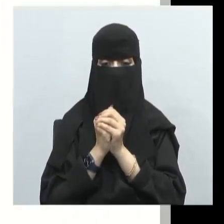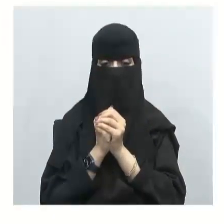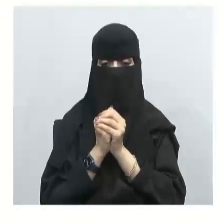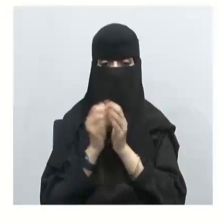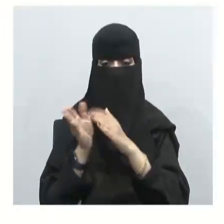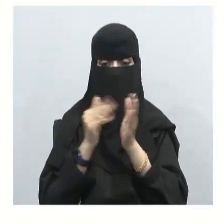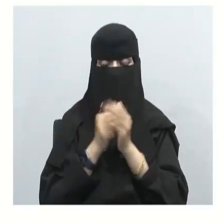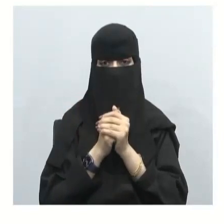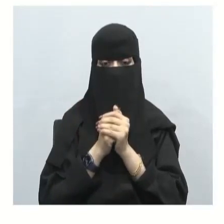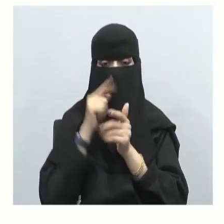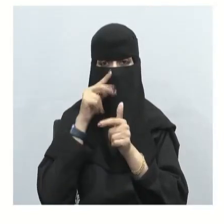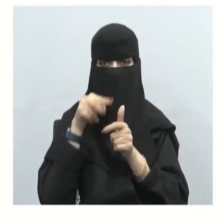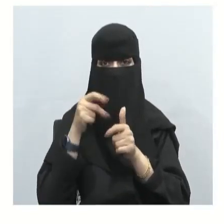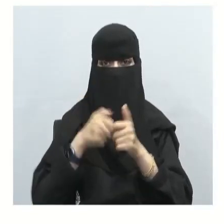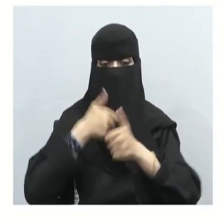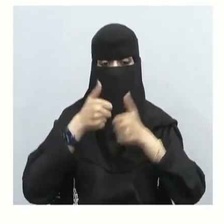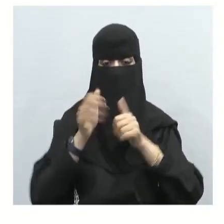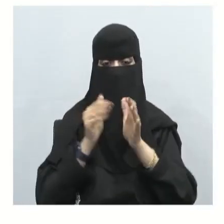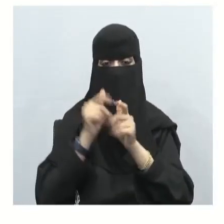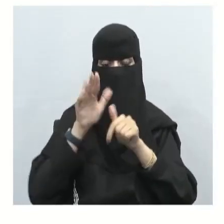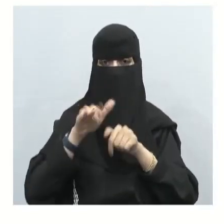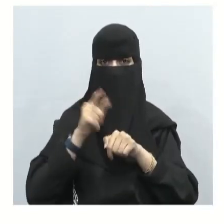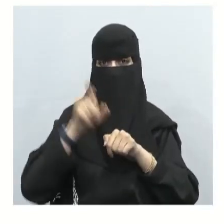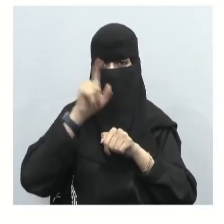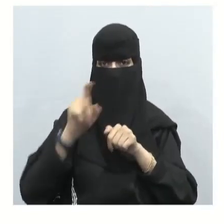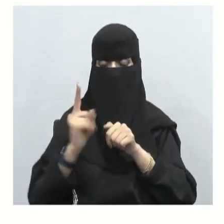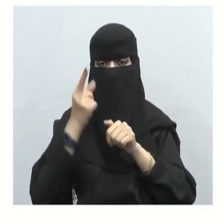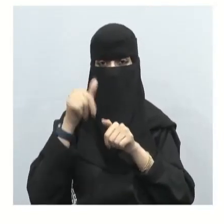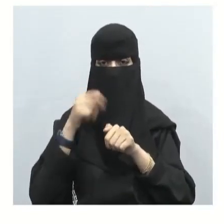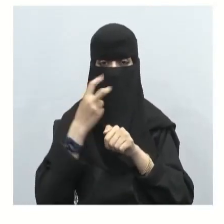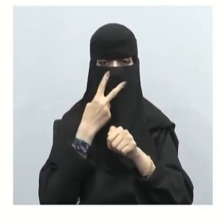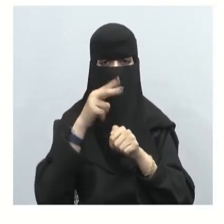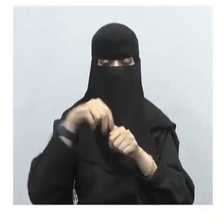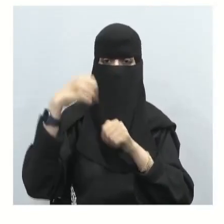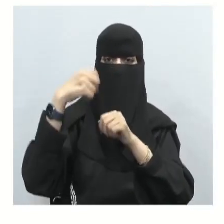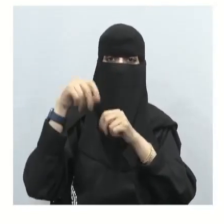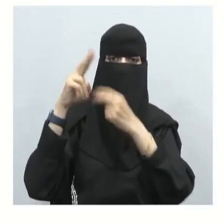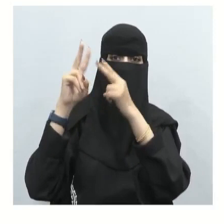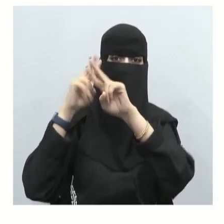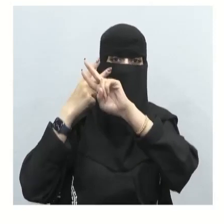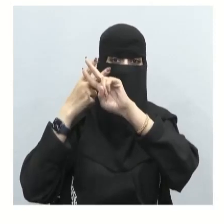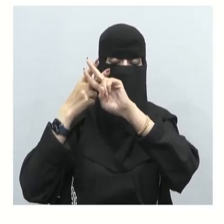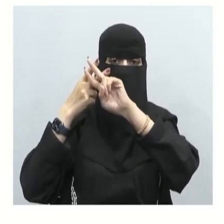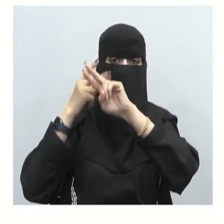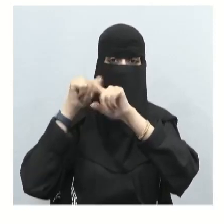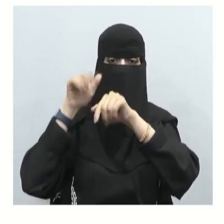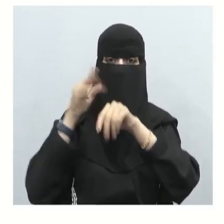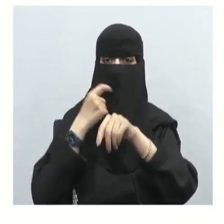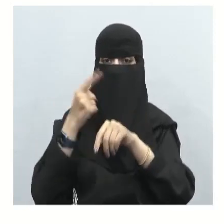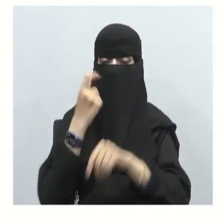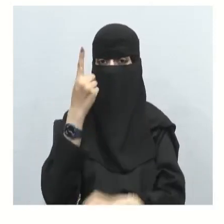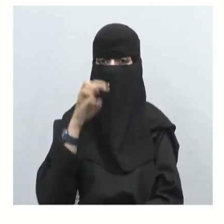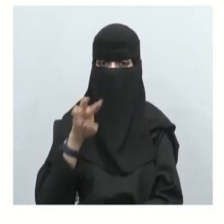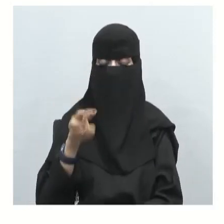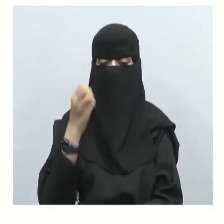ننتقل للاختبار المقنن لدينا السؤال الاول شوهد نجم في عام 1987